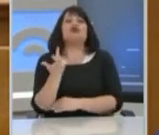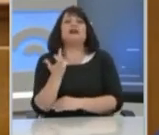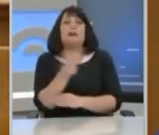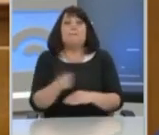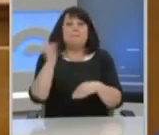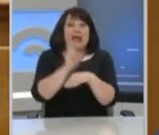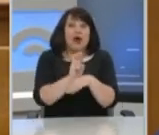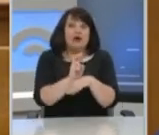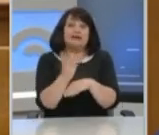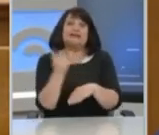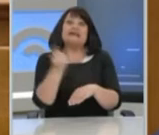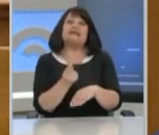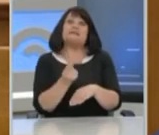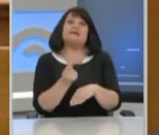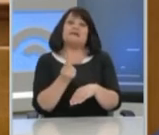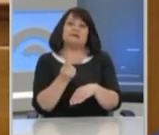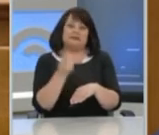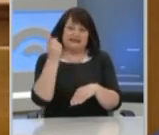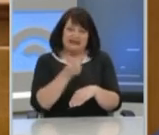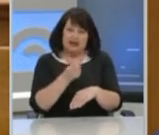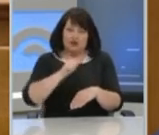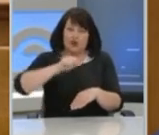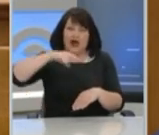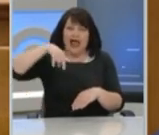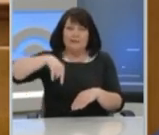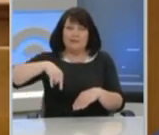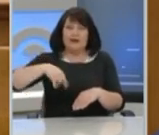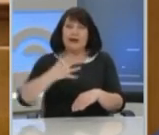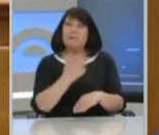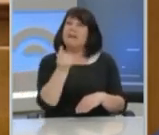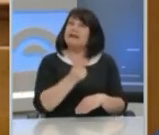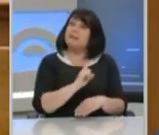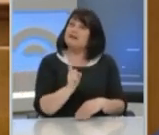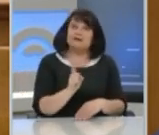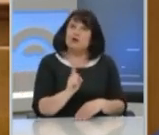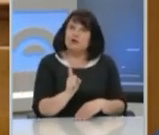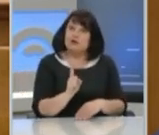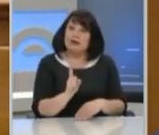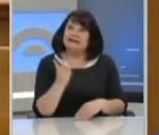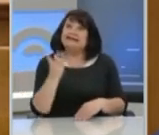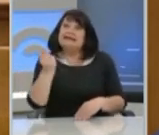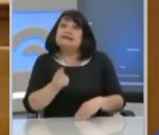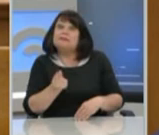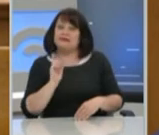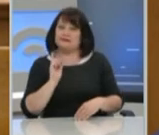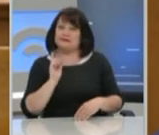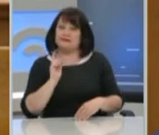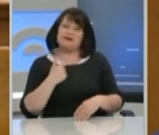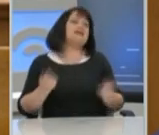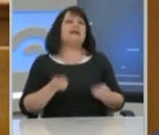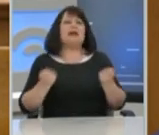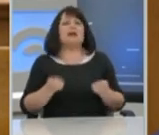Πλεώνασμα 3,5% του ΑΕΠ και όχι 5,5% του ΑΕΠ. Τι θα συμβεί λοιπόν αν